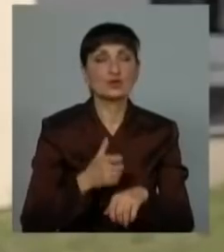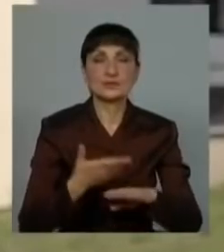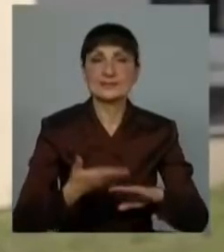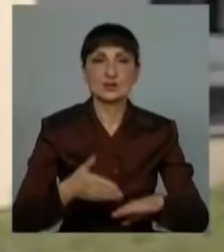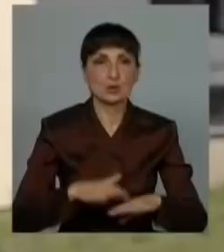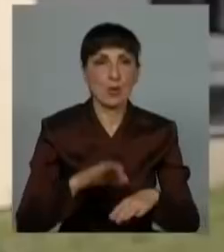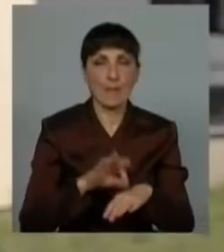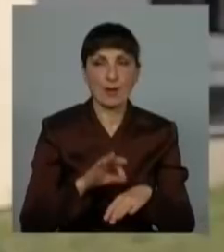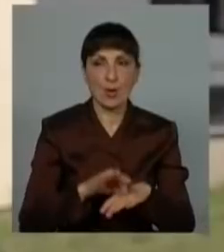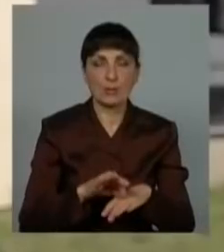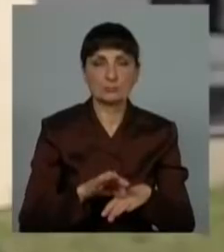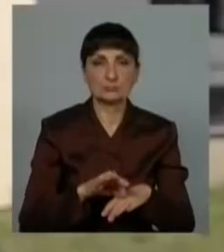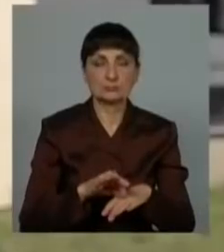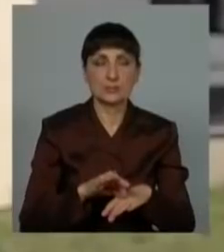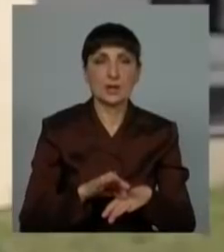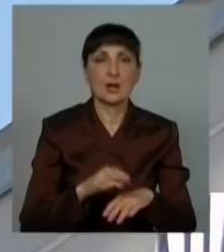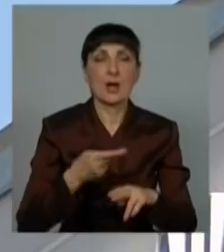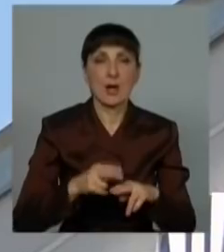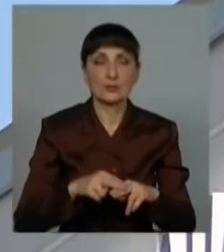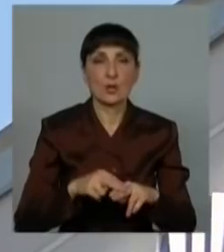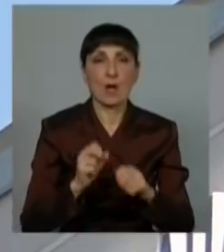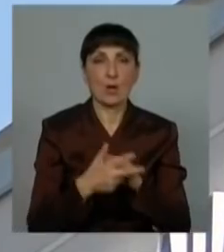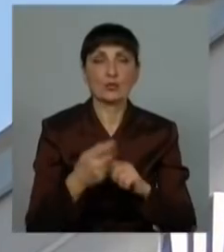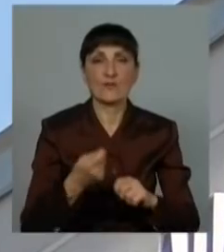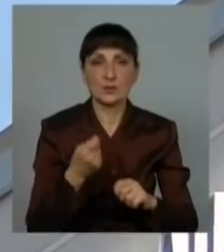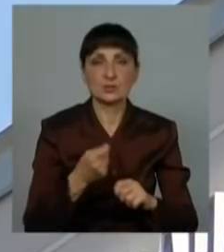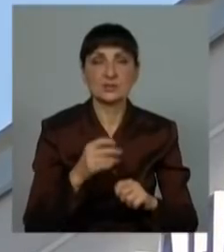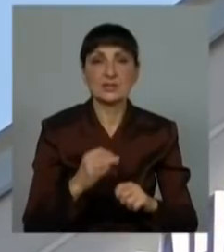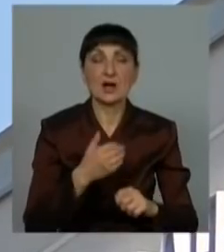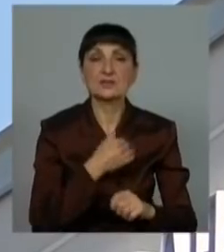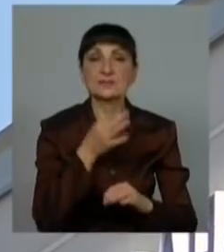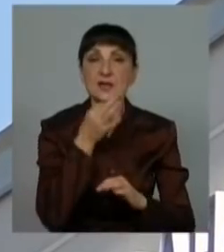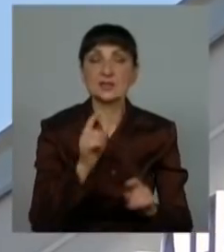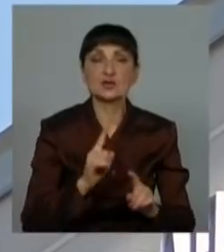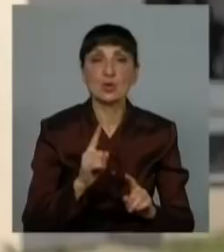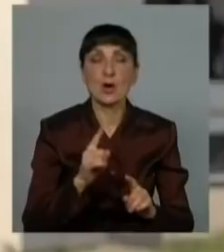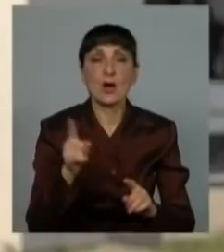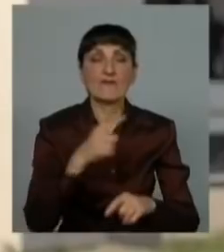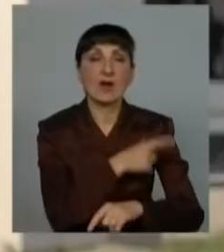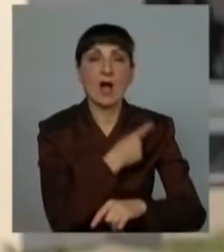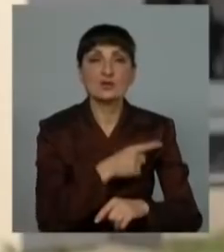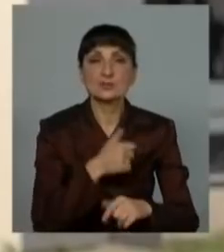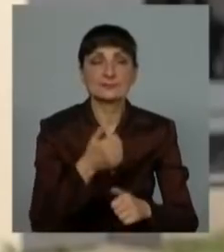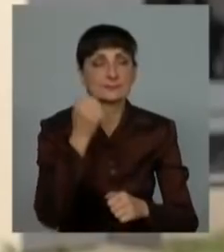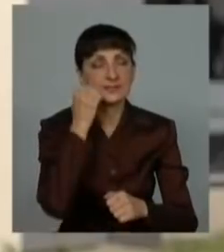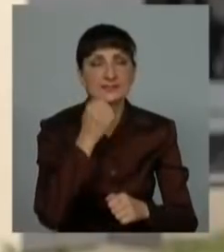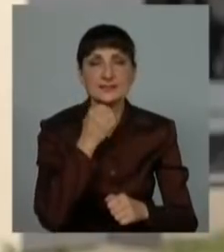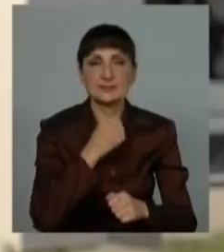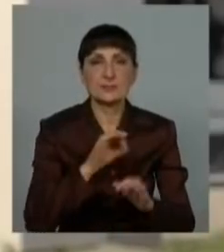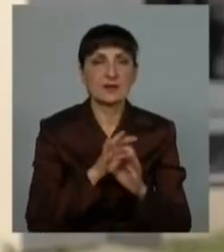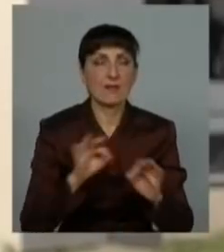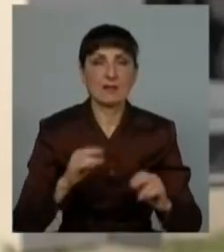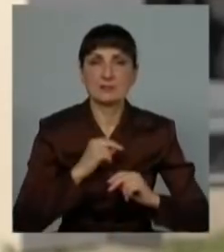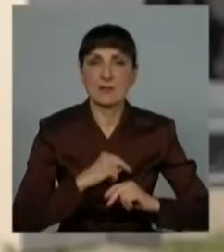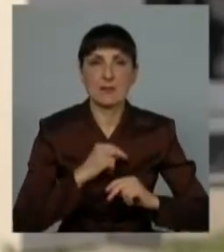больной этим заболеванием. Хотел бы сказать, что реаниматологи сделали прекрасную работу. Вот им